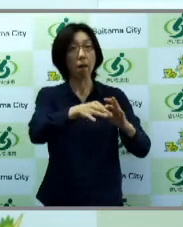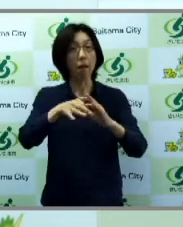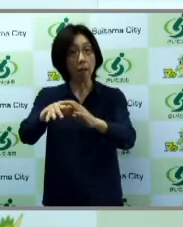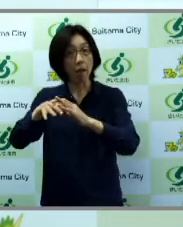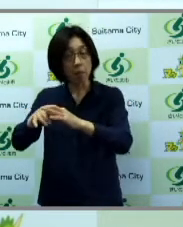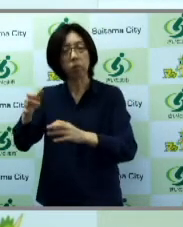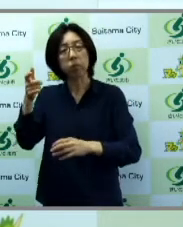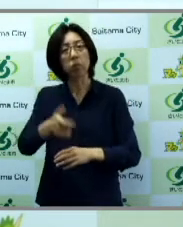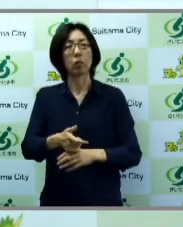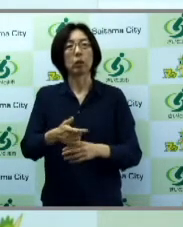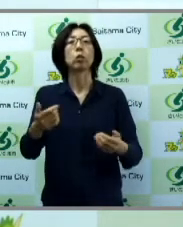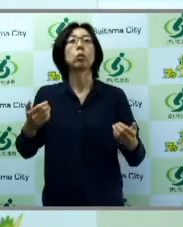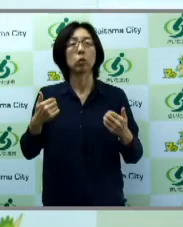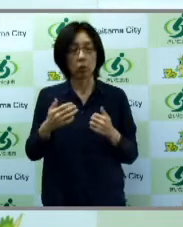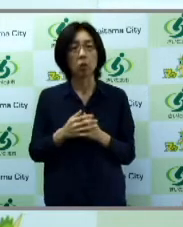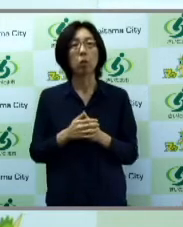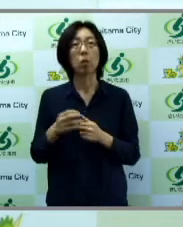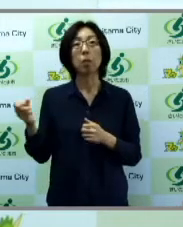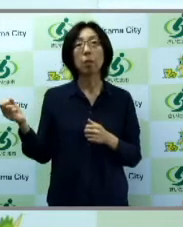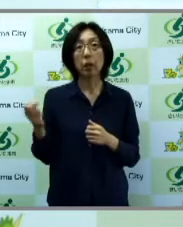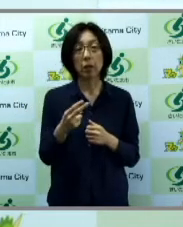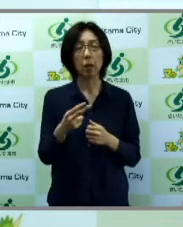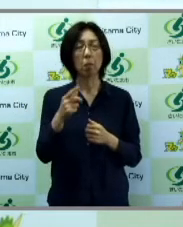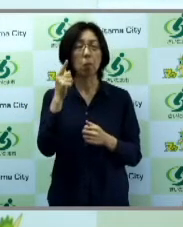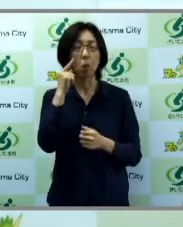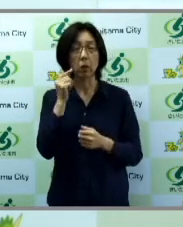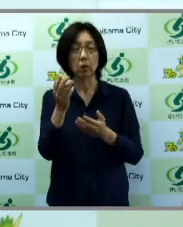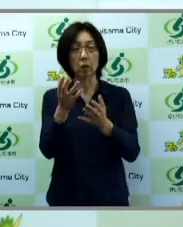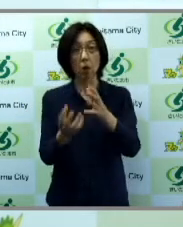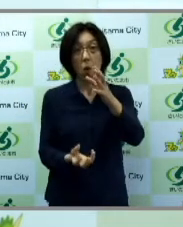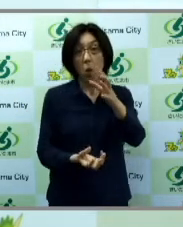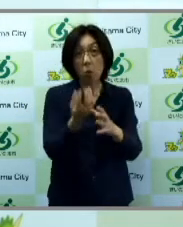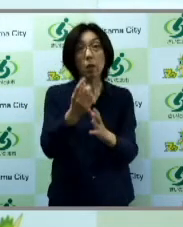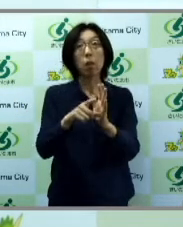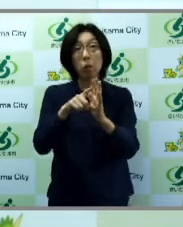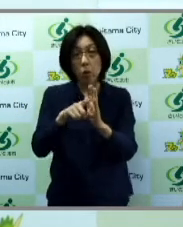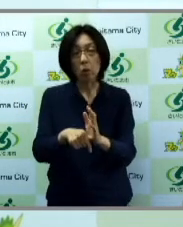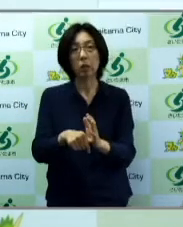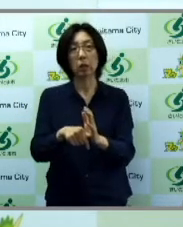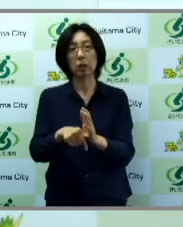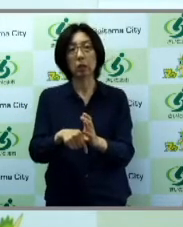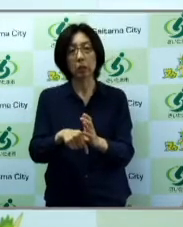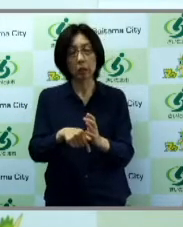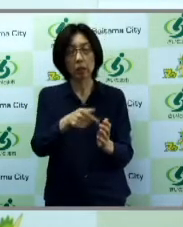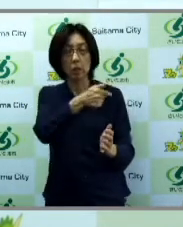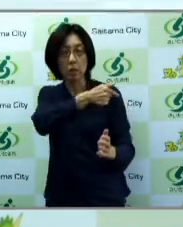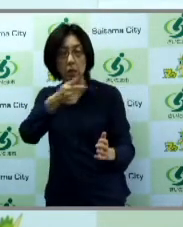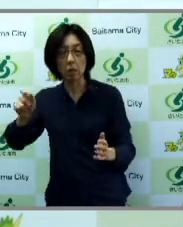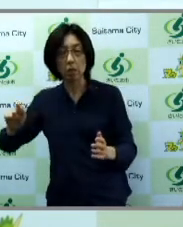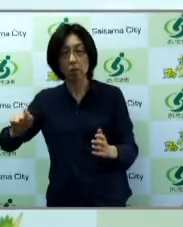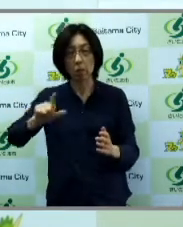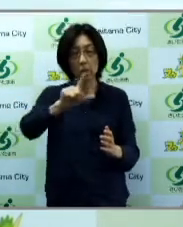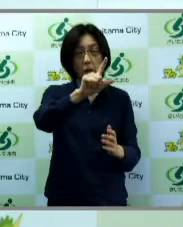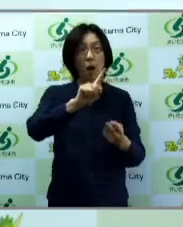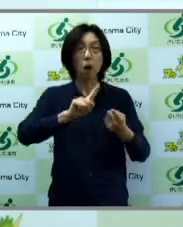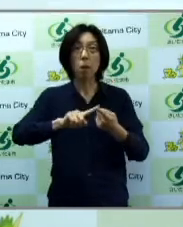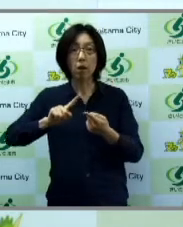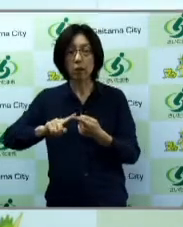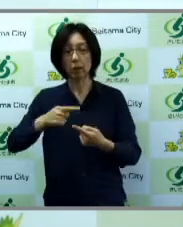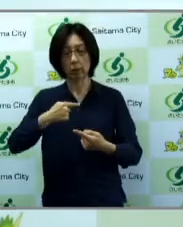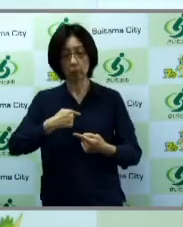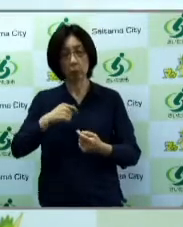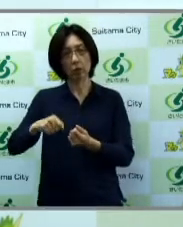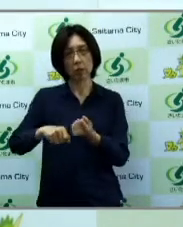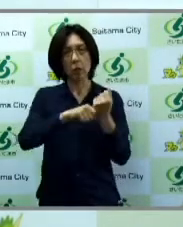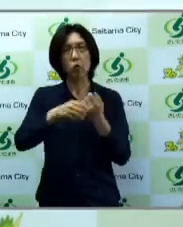整理しておく、このマイタイムライン、このマイタイムラインの作成を推進をしていきたいというふうに考え